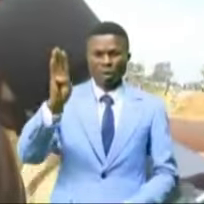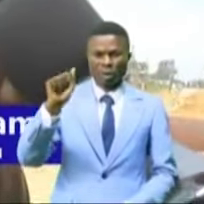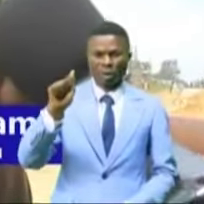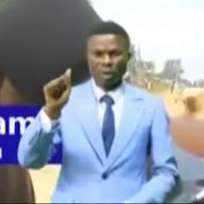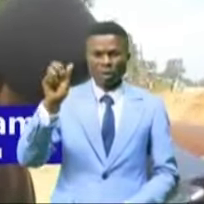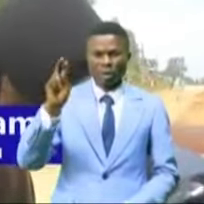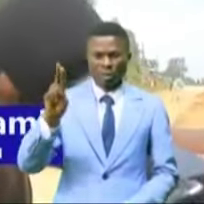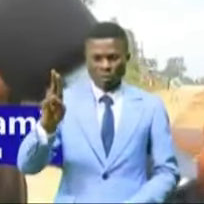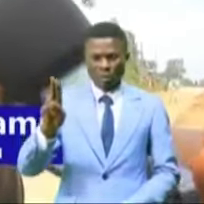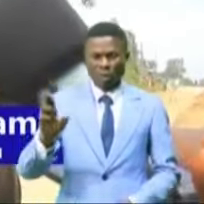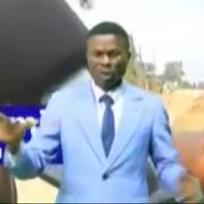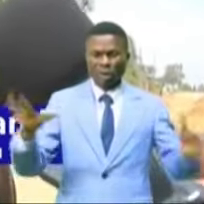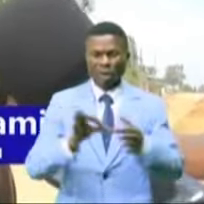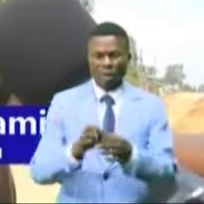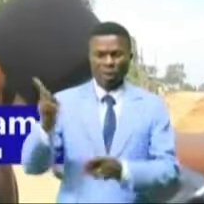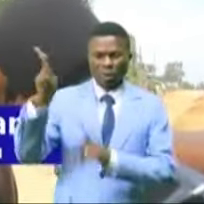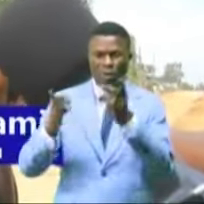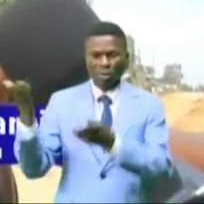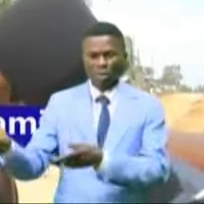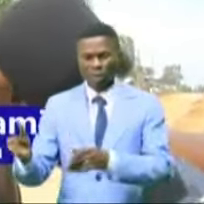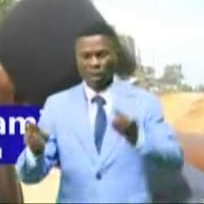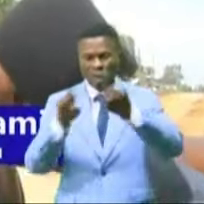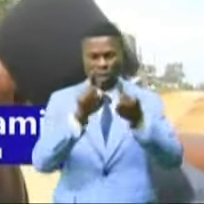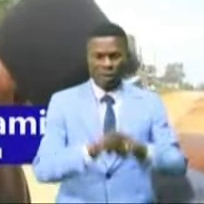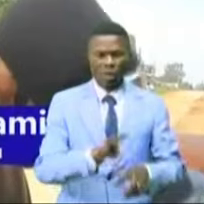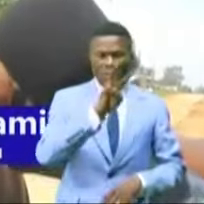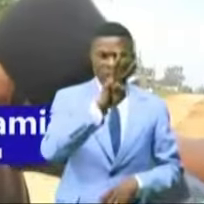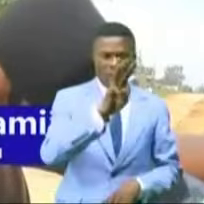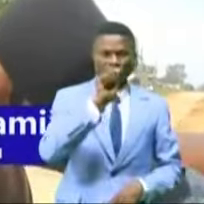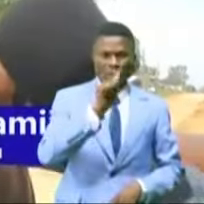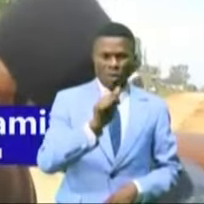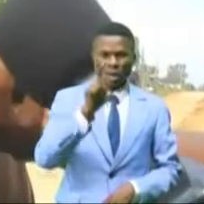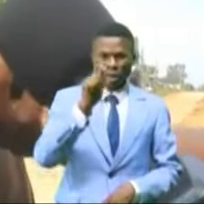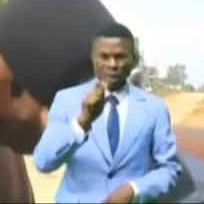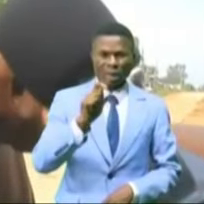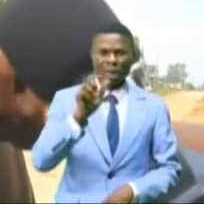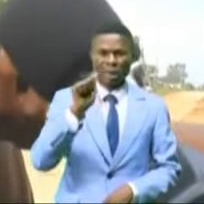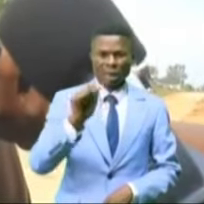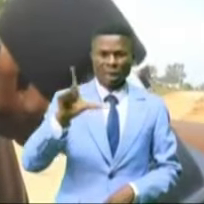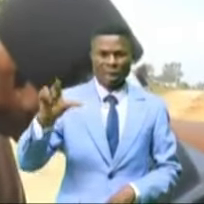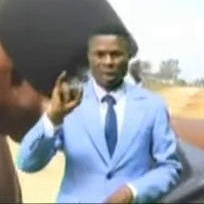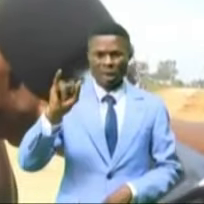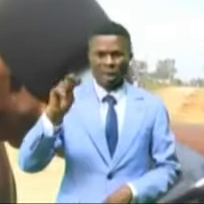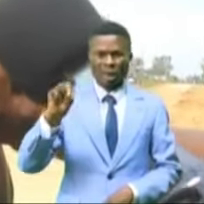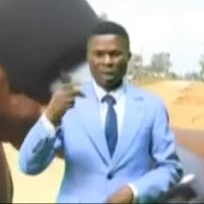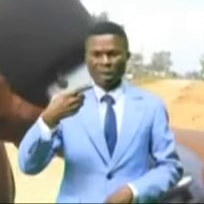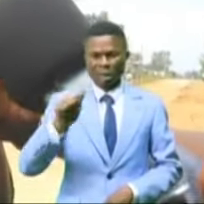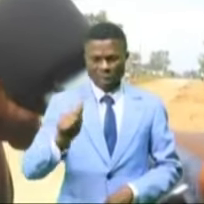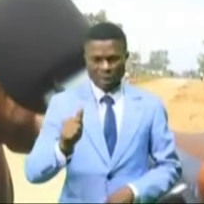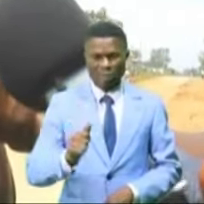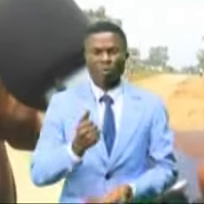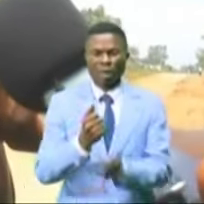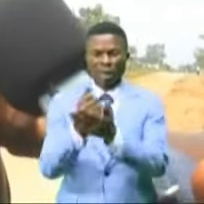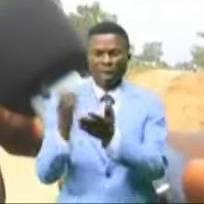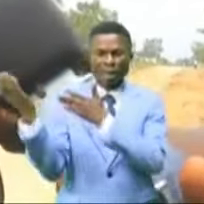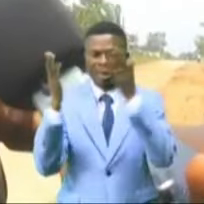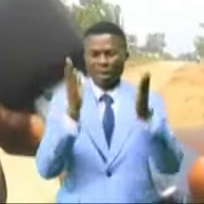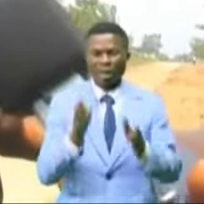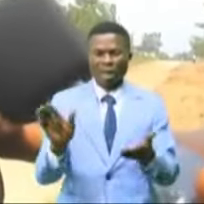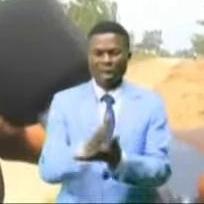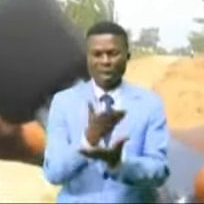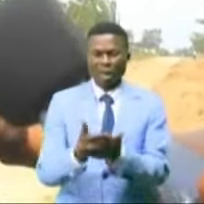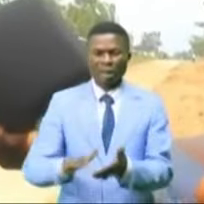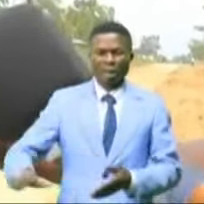la population de Mbao et la population de Ouattalinga. Ça facilite aussi le trafic entre l'Ouganda et la